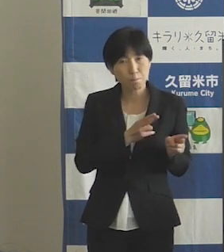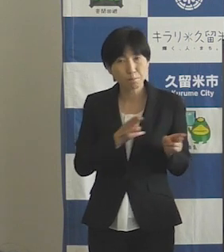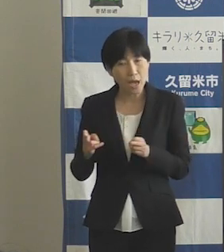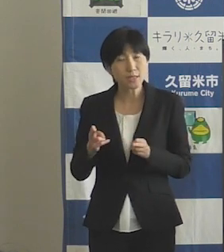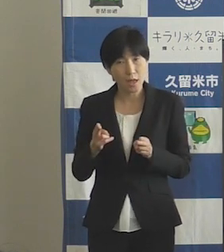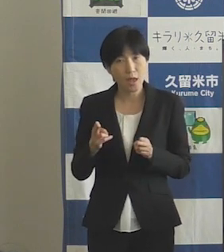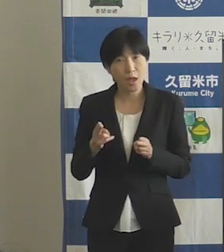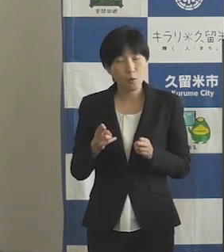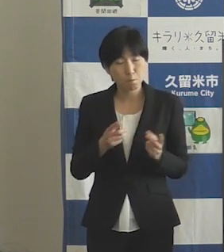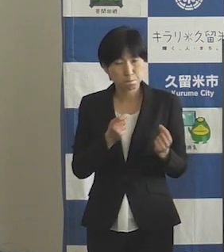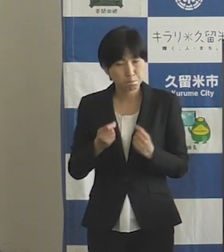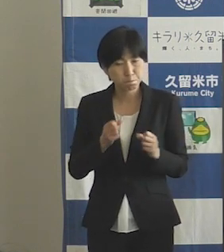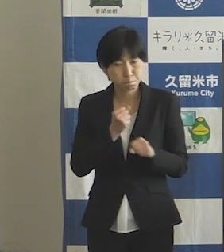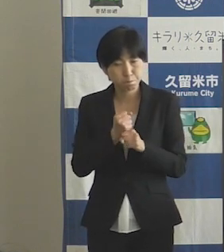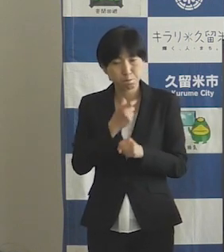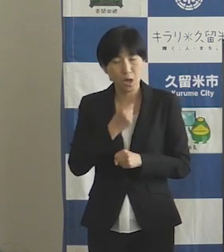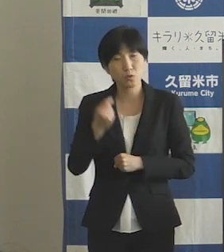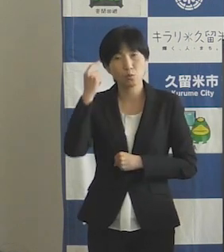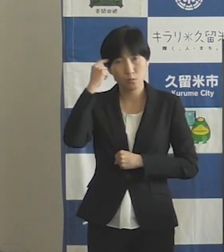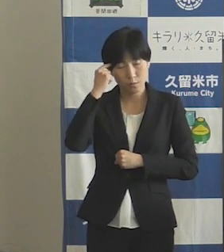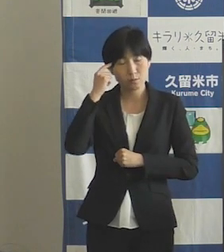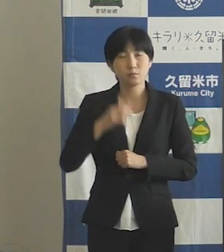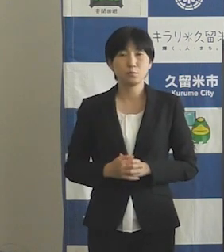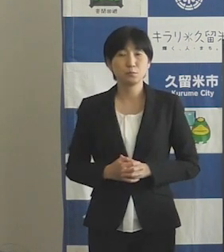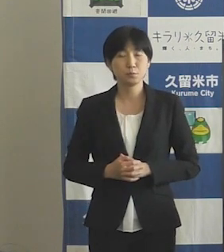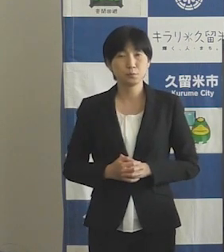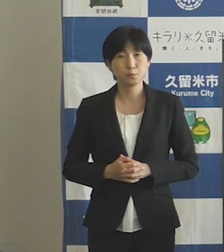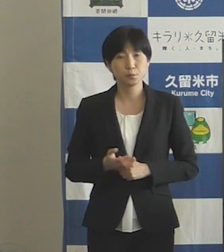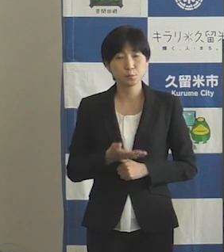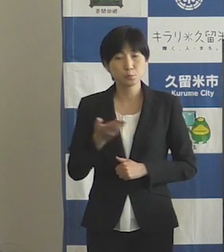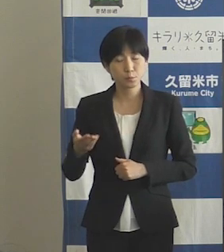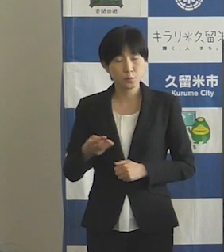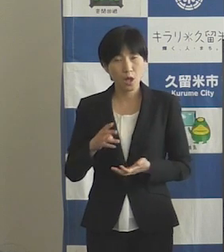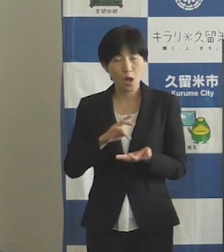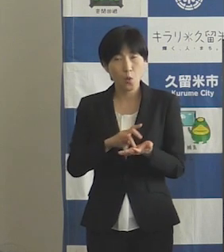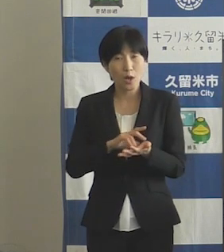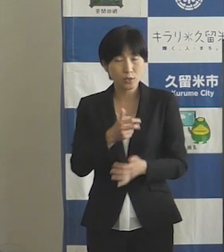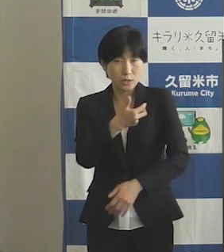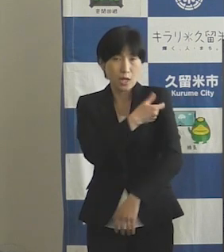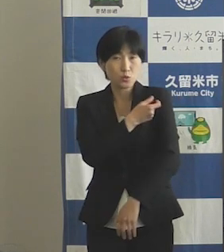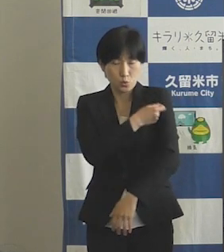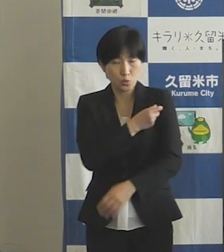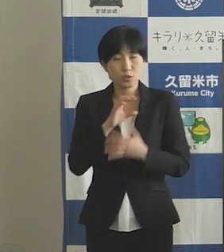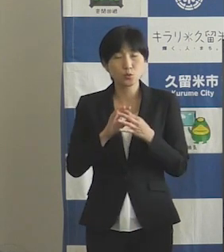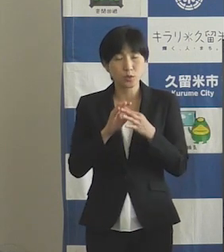保していきたいと思っています。続きましてワクチン接種についてです。